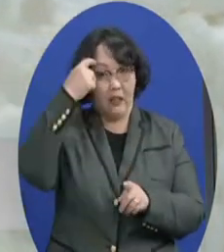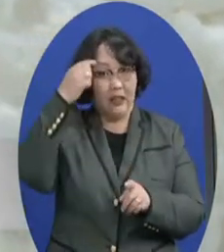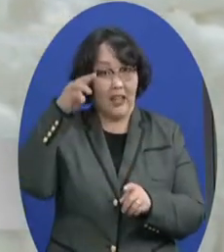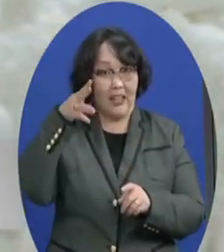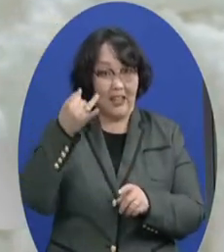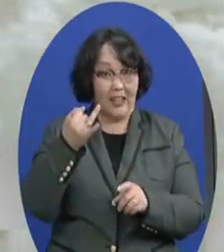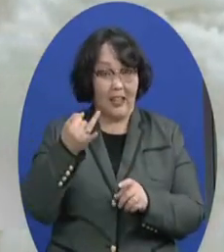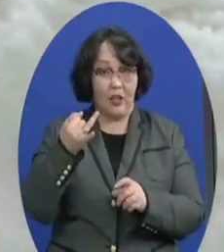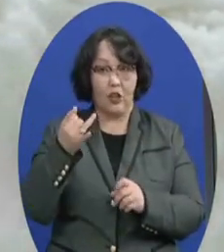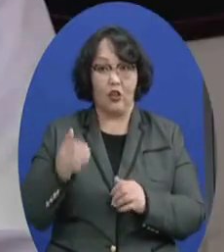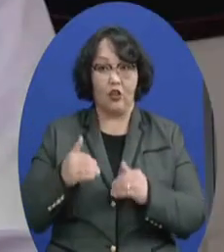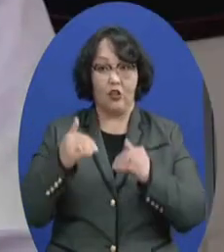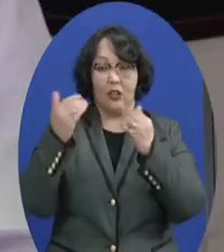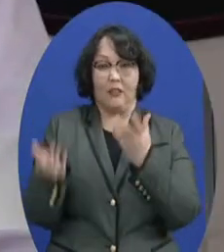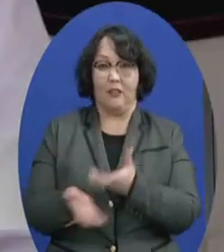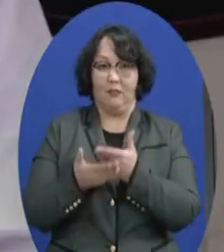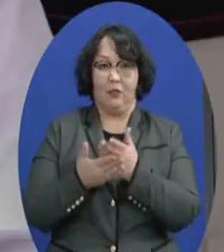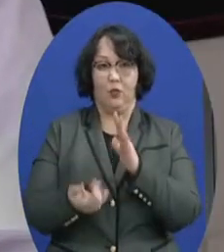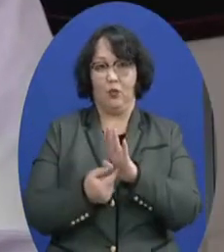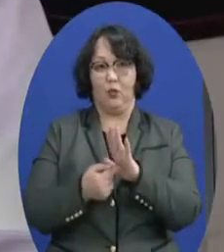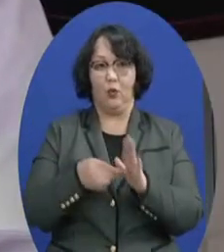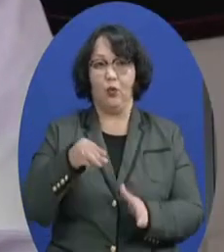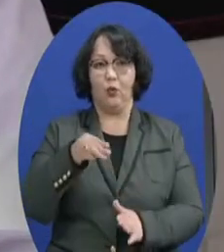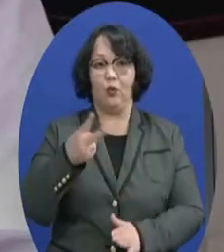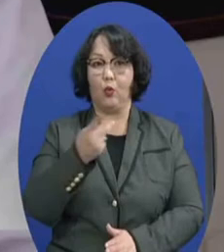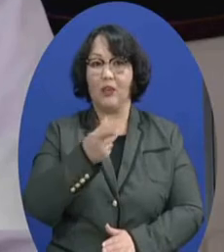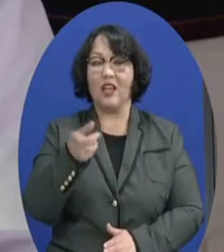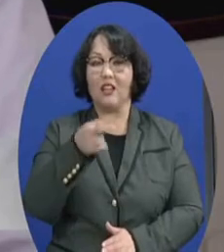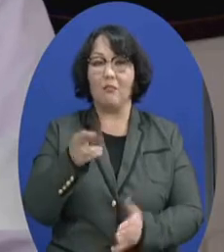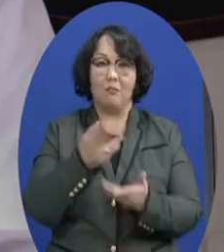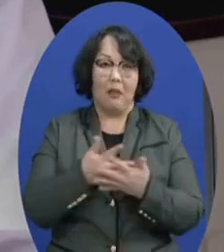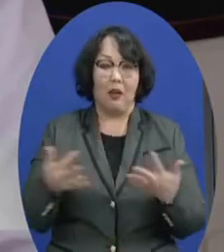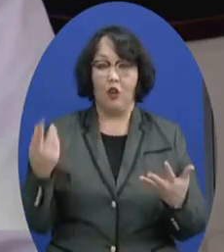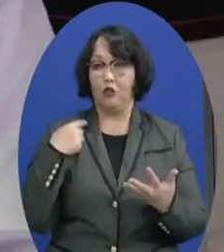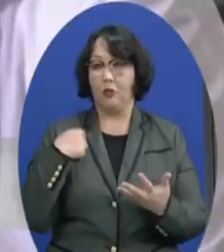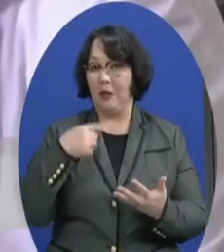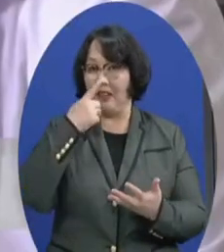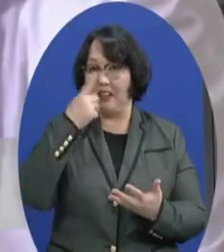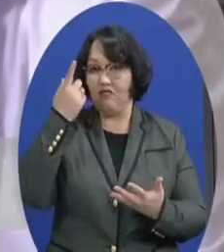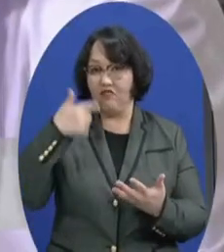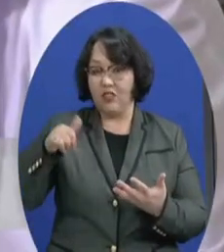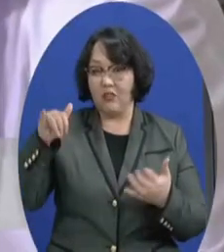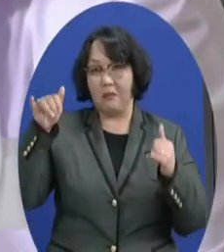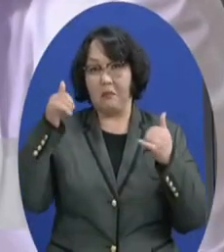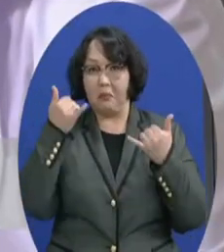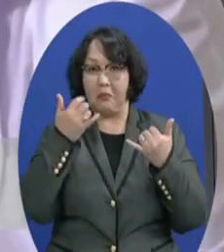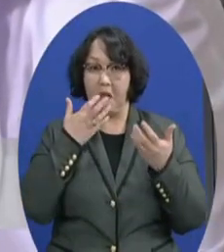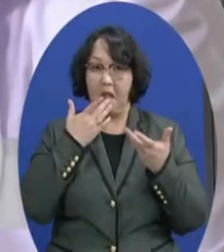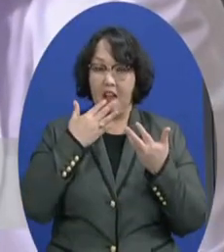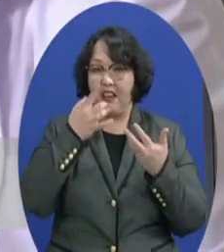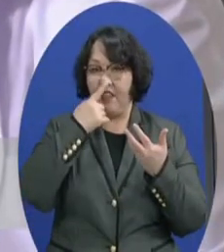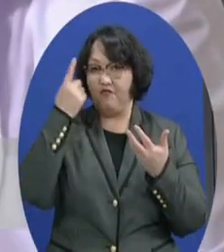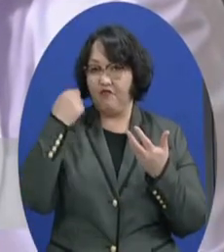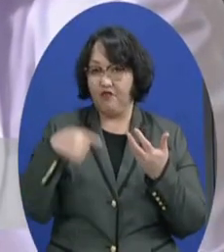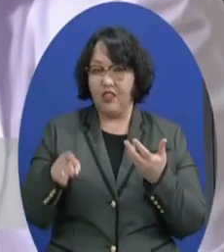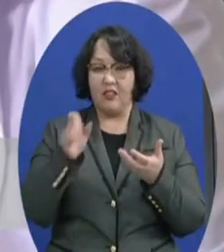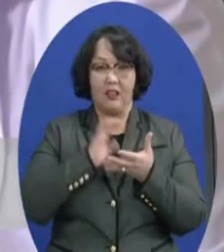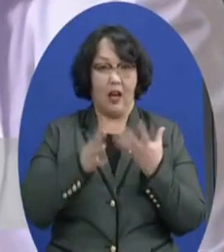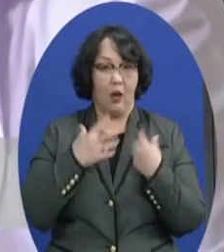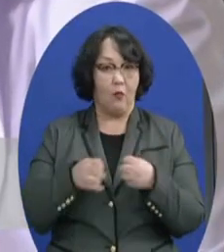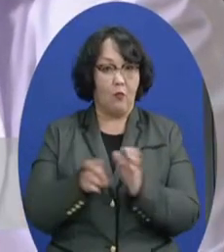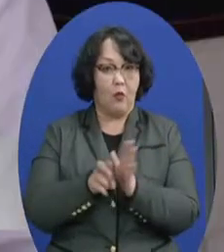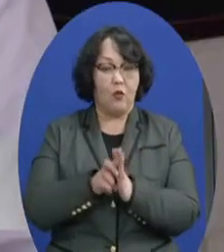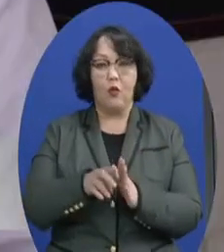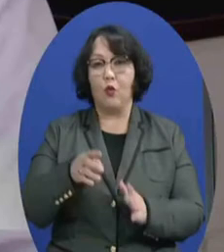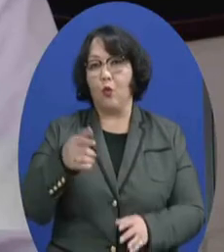түүхий одоо эд болж байна. Өчигдөр би зөвөр Бээжингийн нөхдөдтэй холбогдоод ер нь бол ятгийн зах зээлийн үг бол авсан. Тэгэхээр бол гүүний